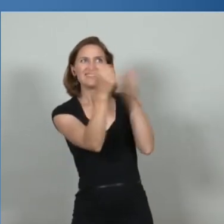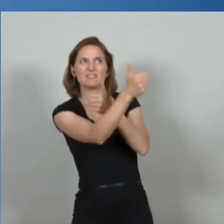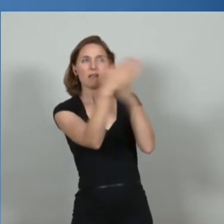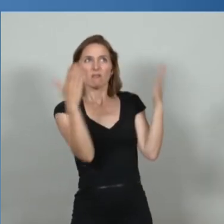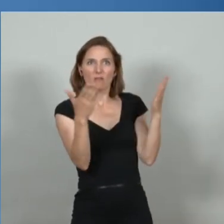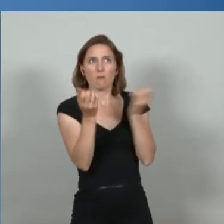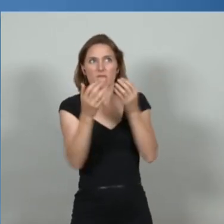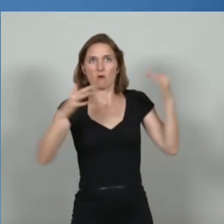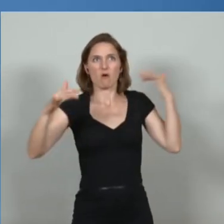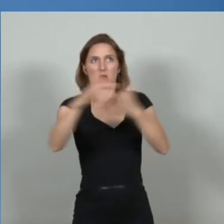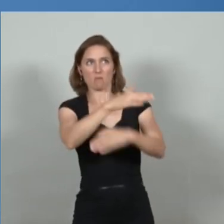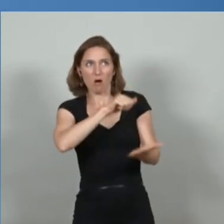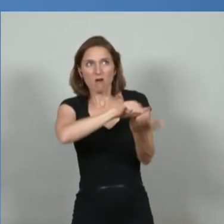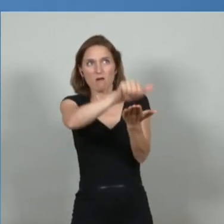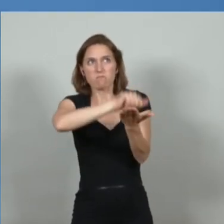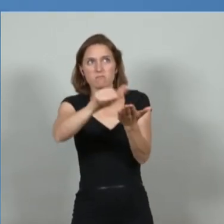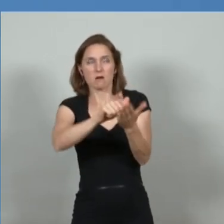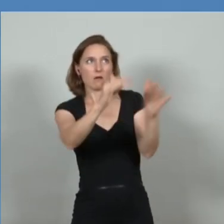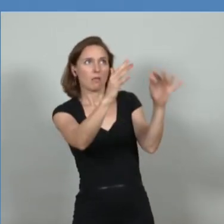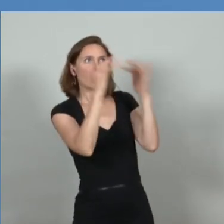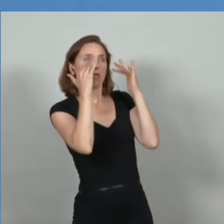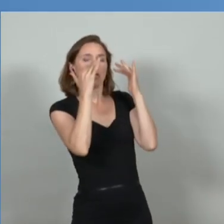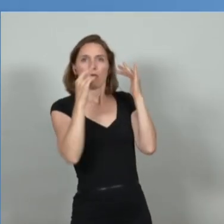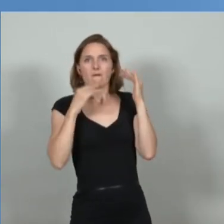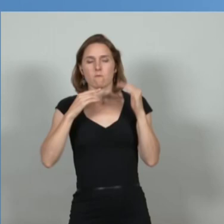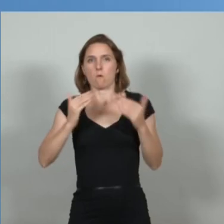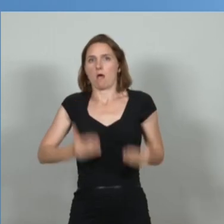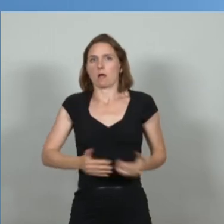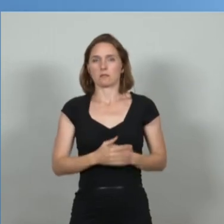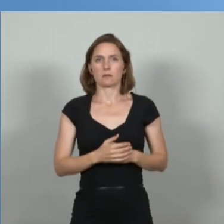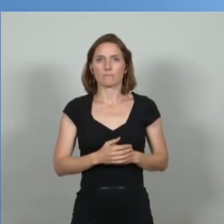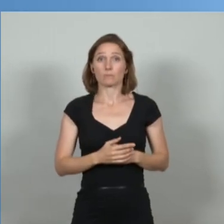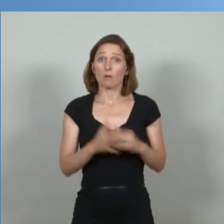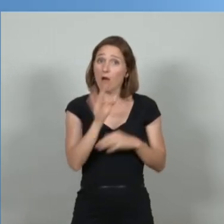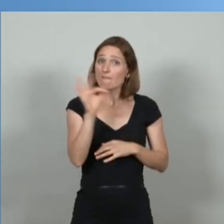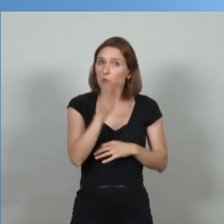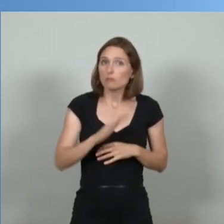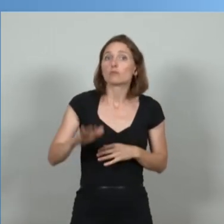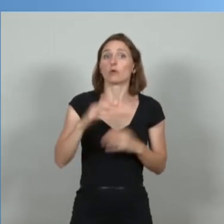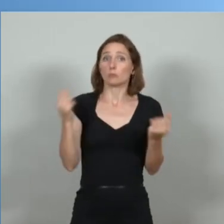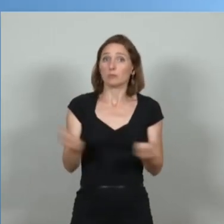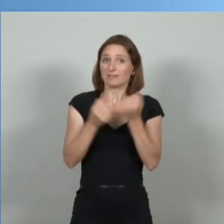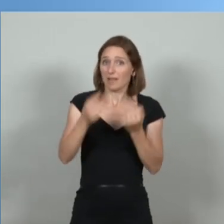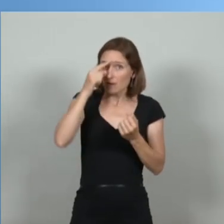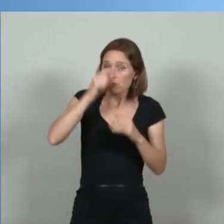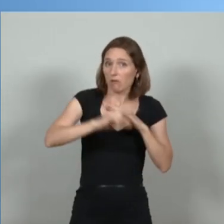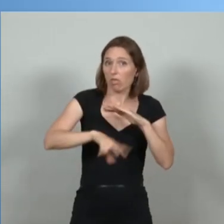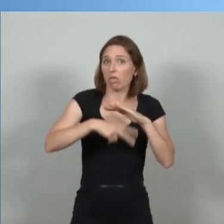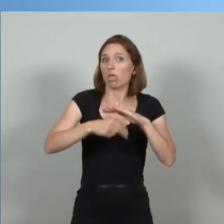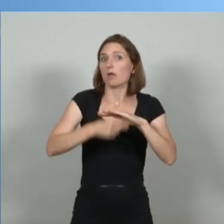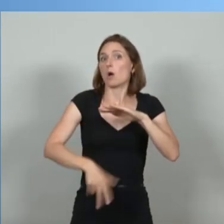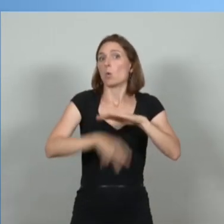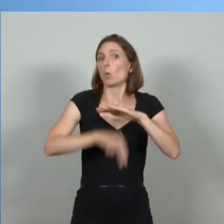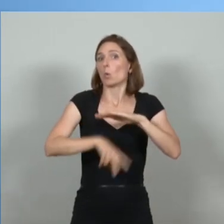écossides notons qu'en France l'interdiction de la publicité pour les énergies fossiles et l'une des rares mesures réellement mises en oeuvre parmi de